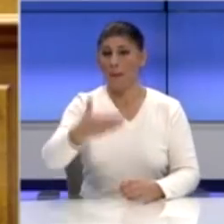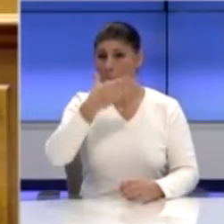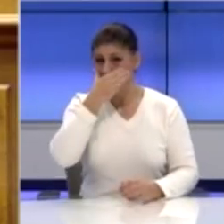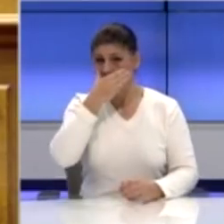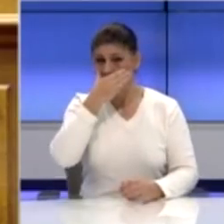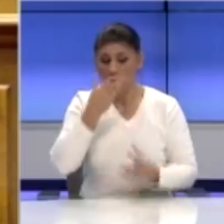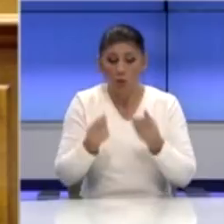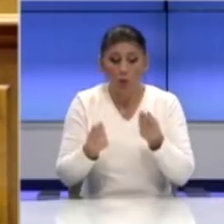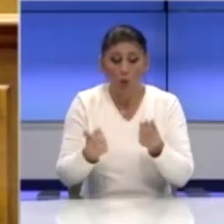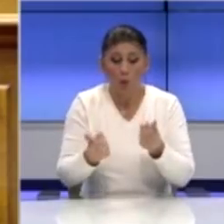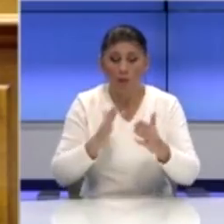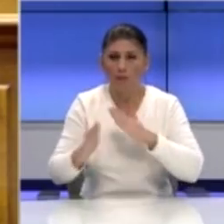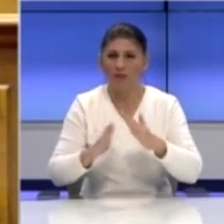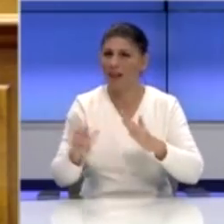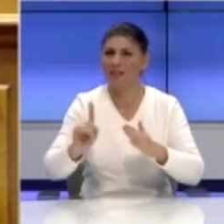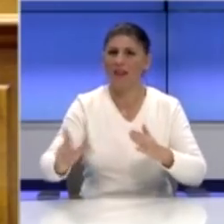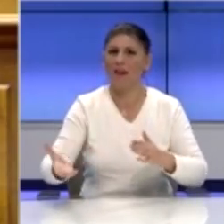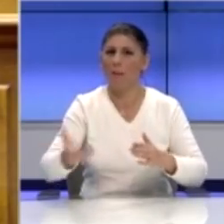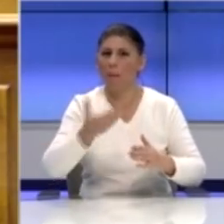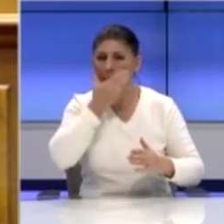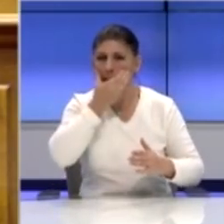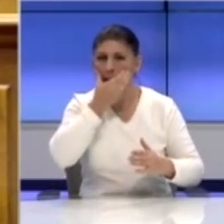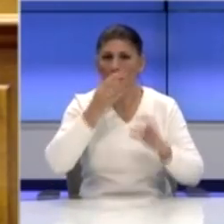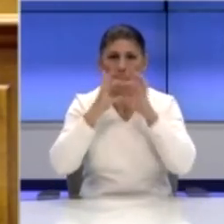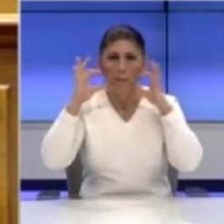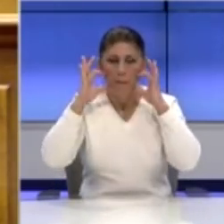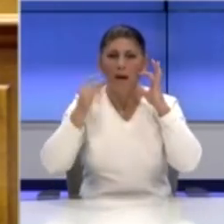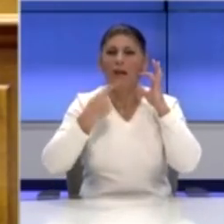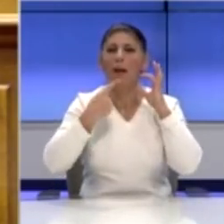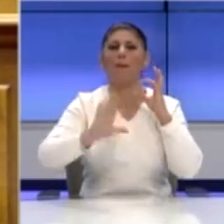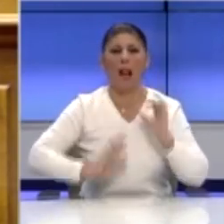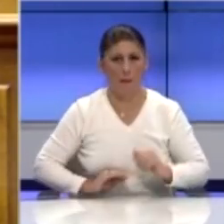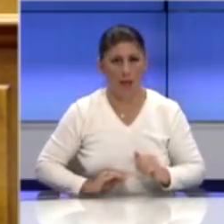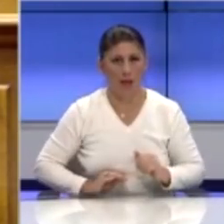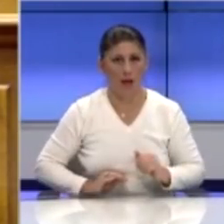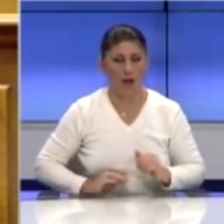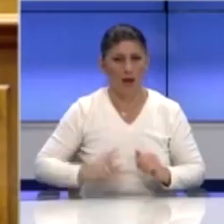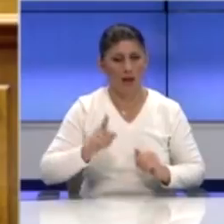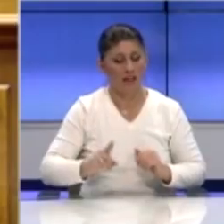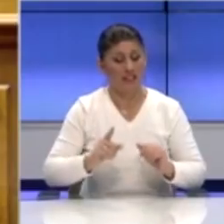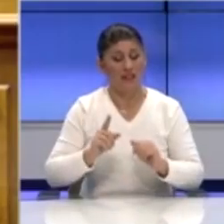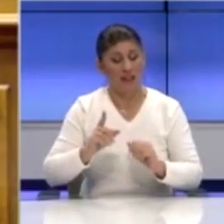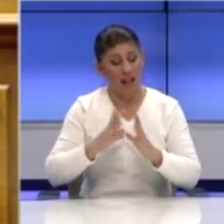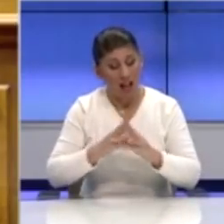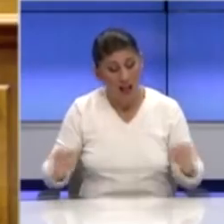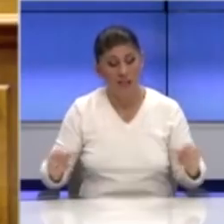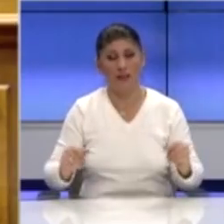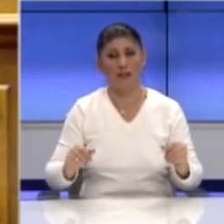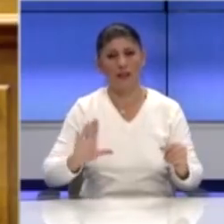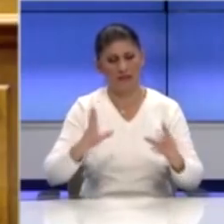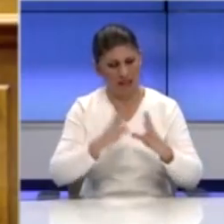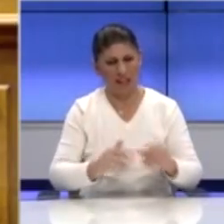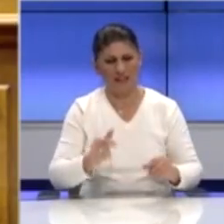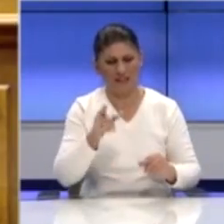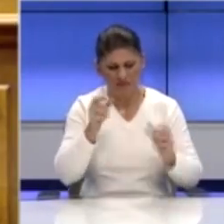είναι μέσο προστασίας, δεν είναι φήμωτρο. Όντως χάνετε σταθερά, για να μην πω έχετε χάσει πλέον και